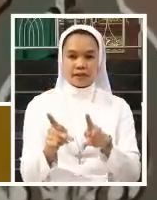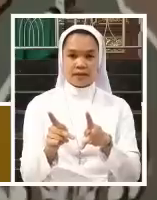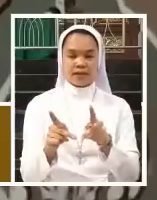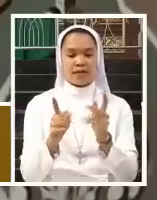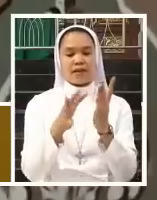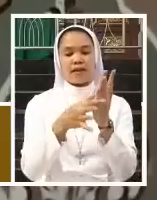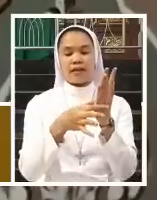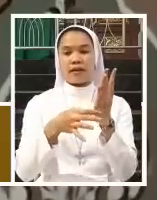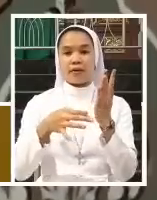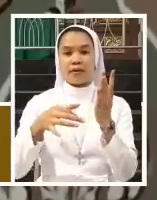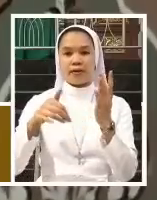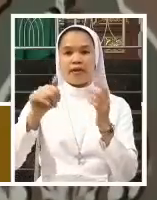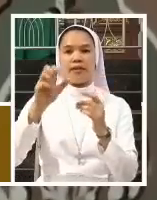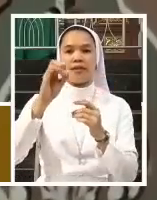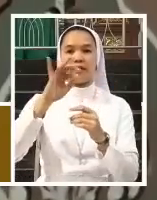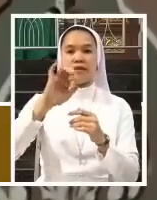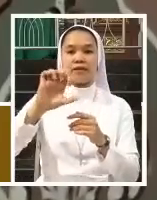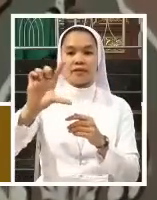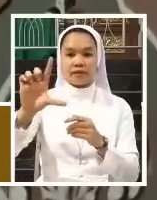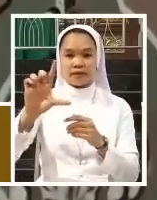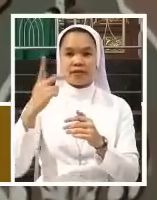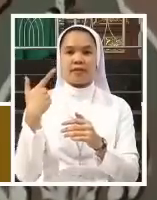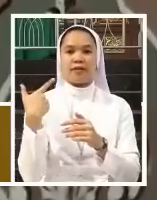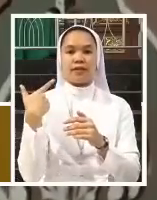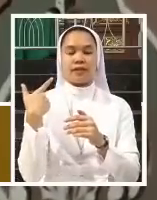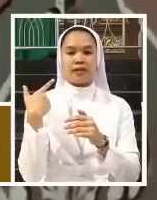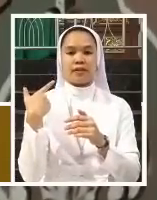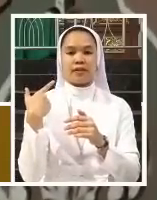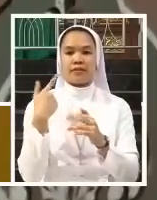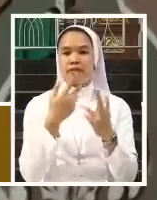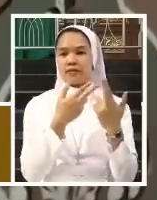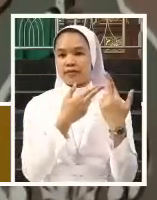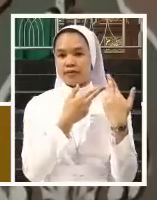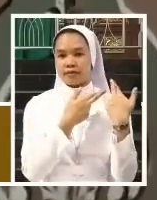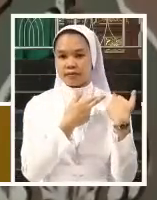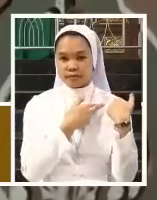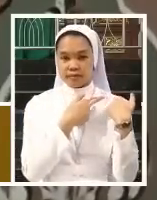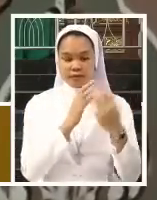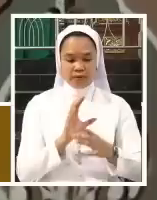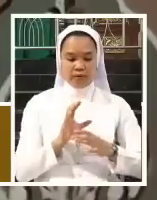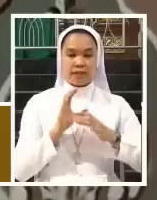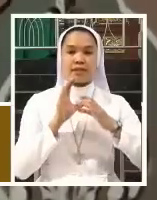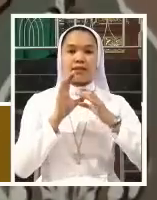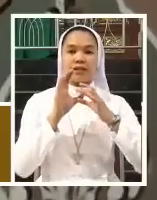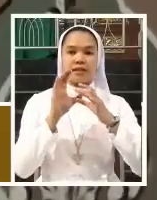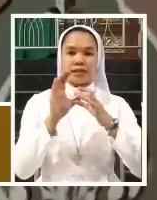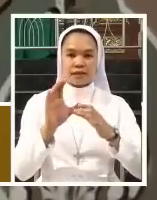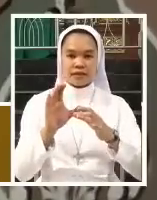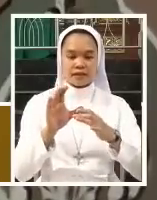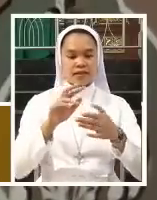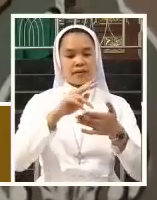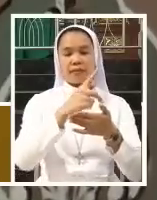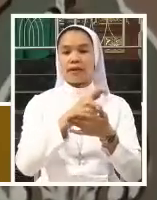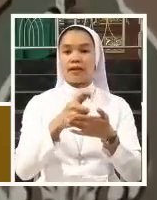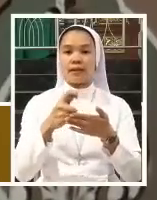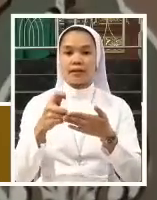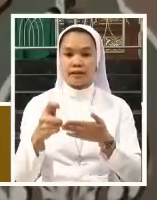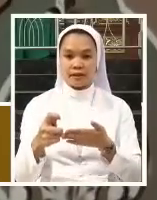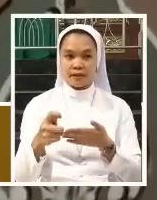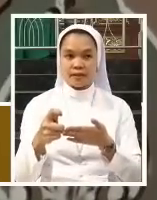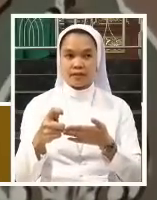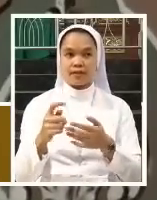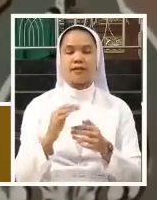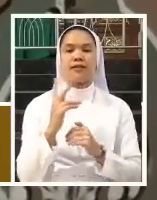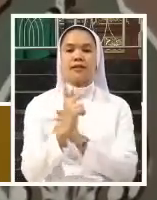lana makakaigwasid na kang poder para magkonsekrar sa mga bagay, sa mga